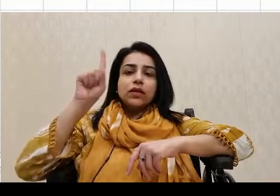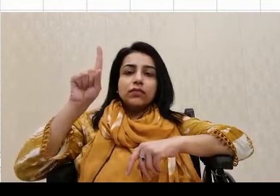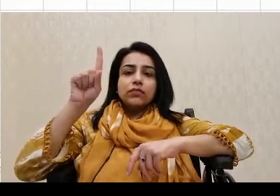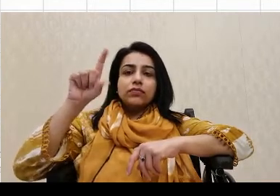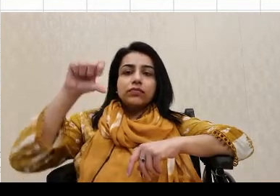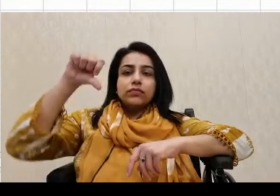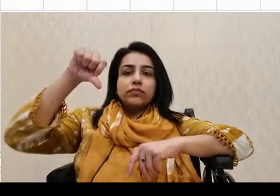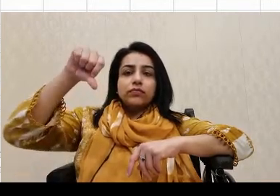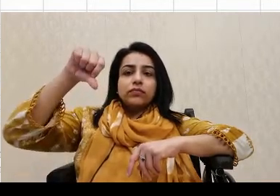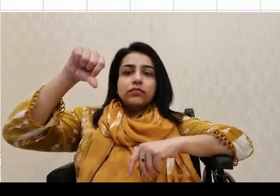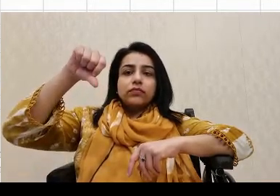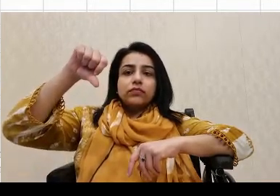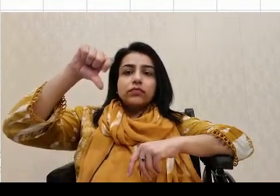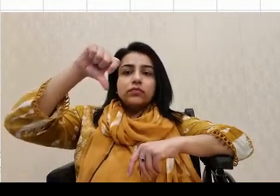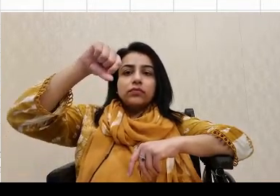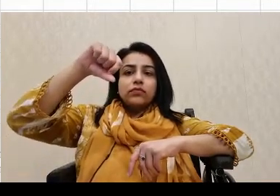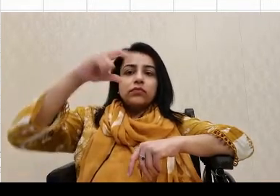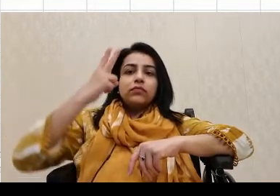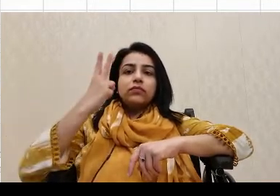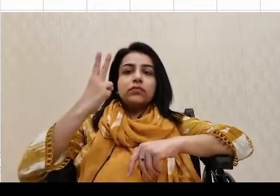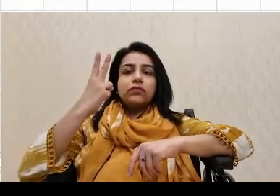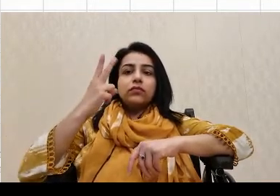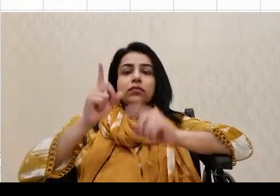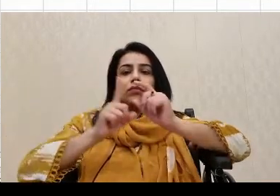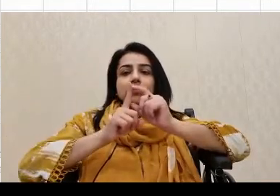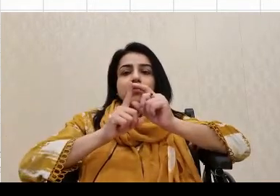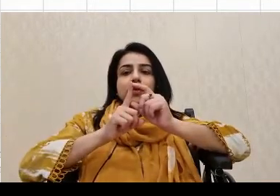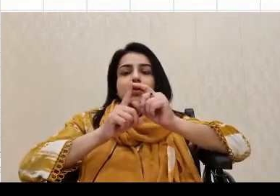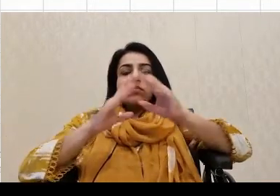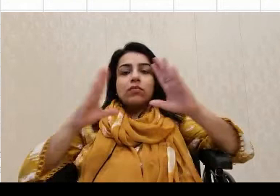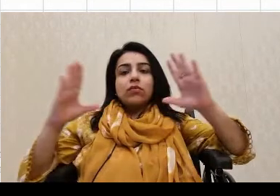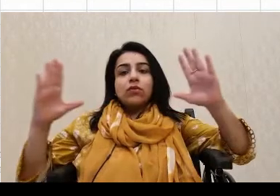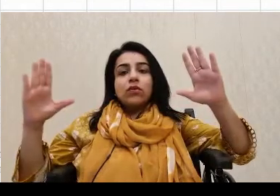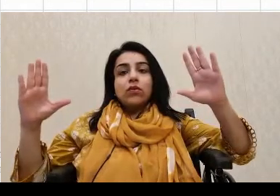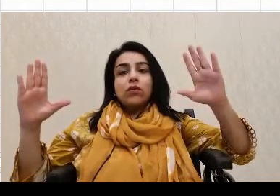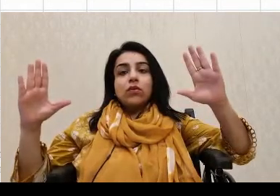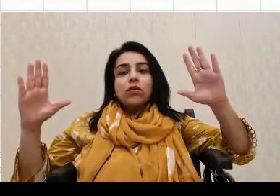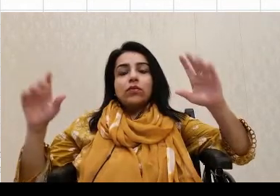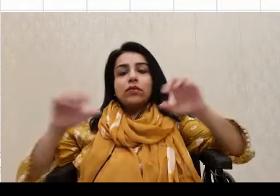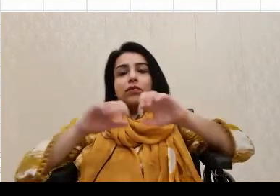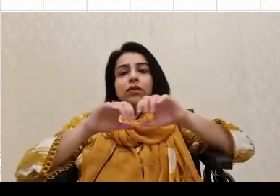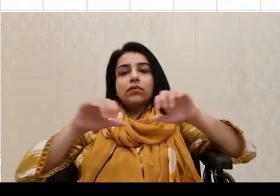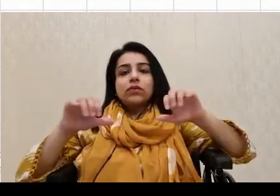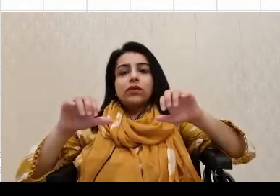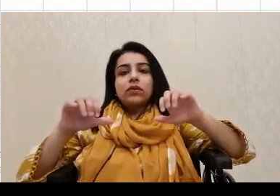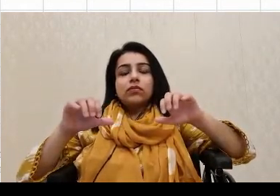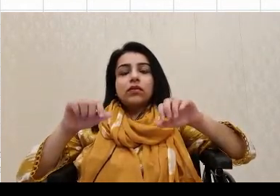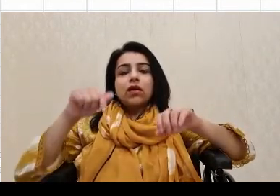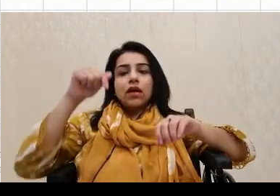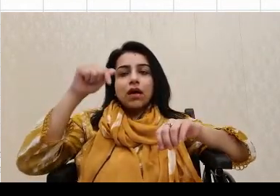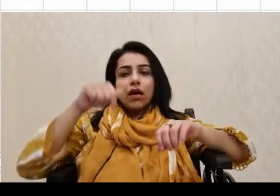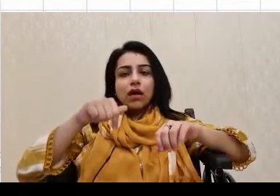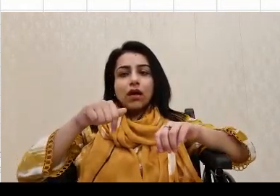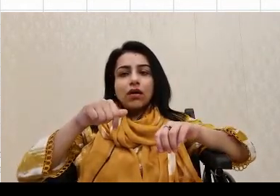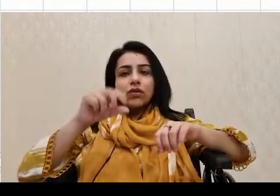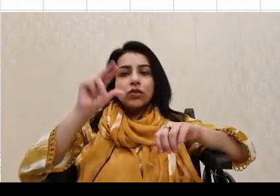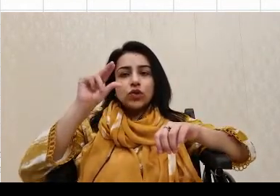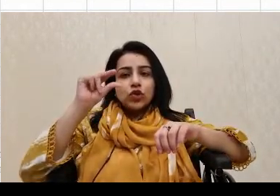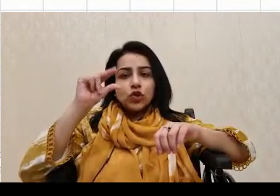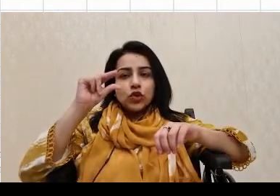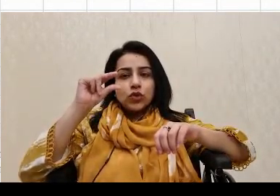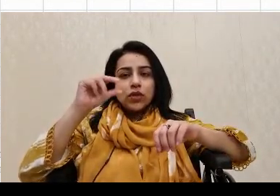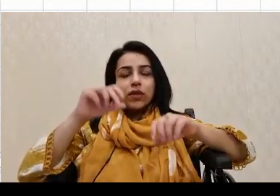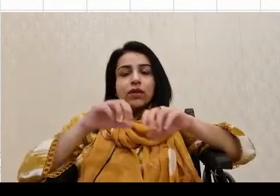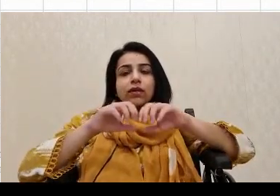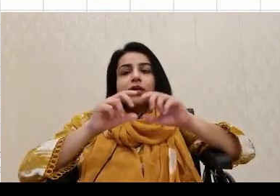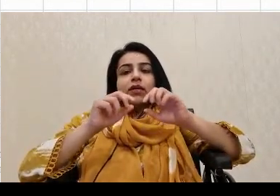बेटा जब 90s में या 92 के अंदर जो है वो कंप्यूटर पाकिस्तान के अंदर जो है वो आहिस्ता-आहिस्ता जो है वो मुतारिफ़